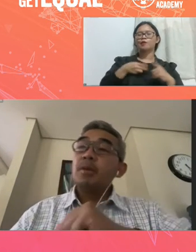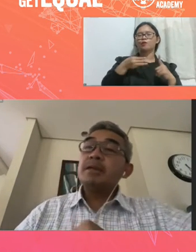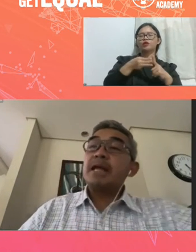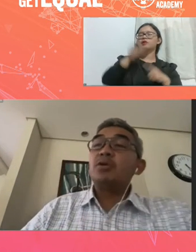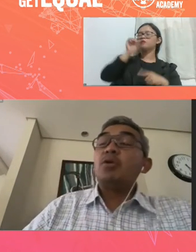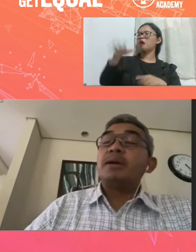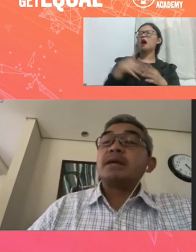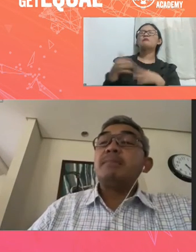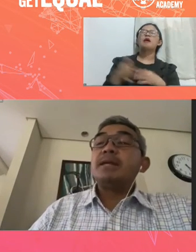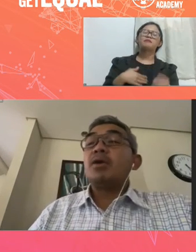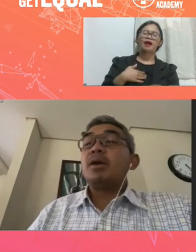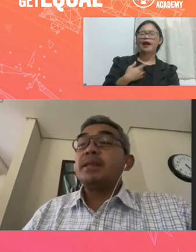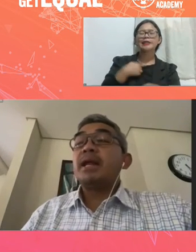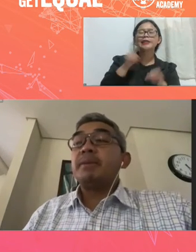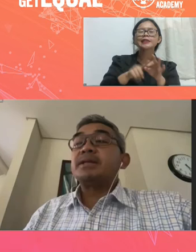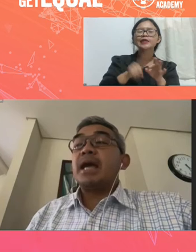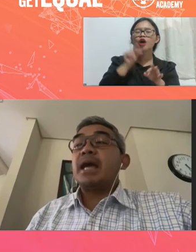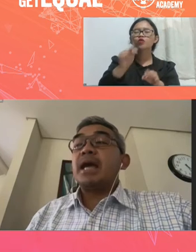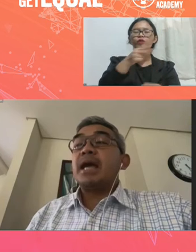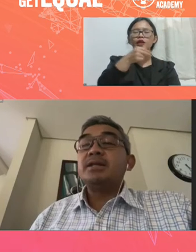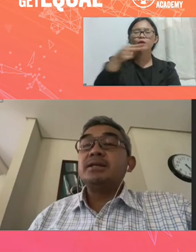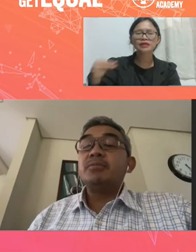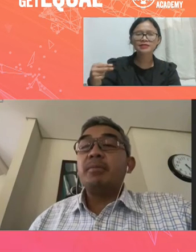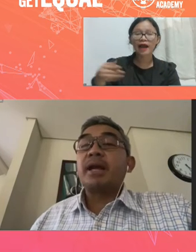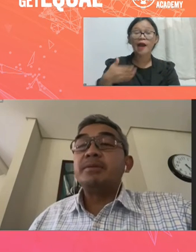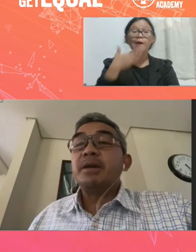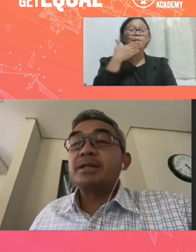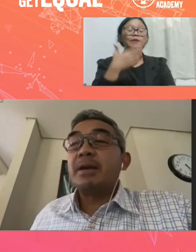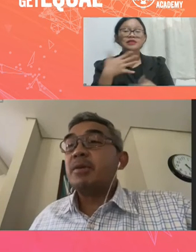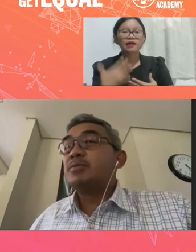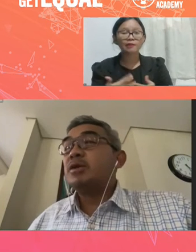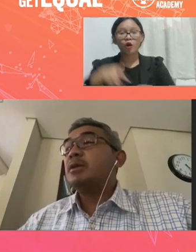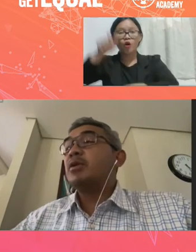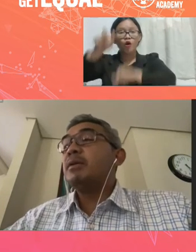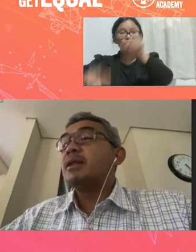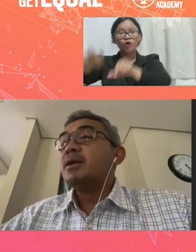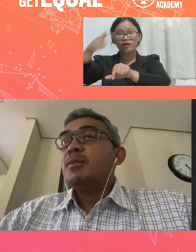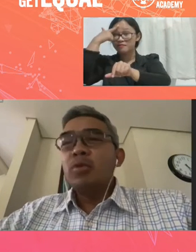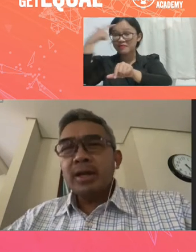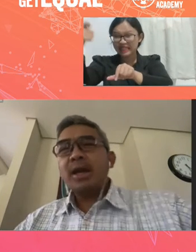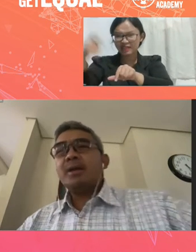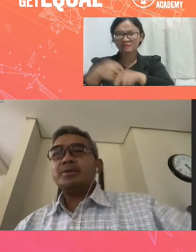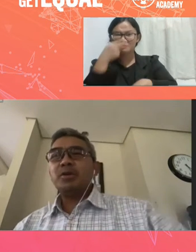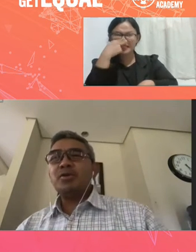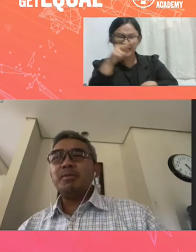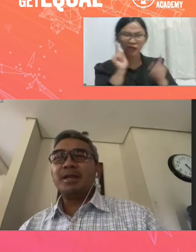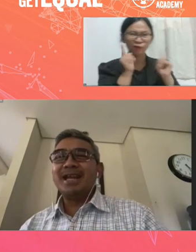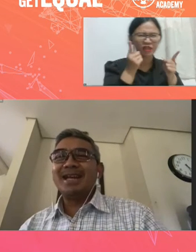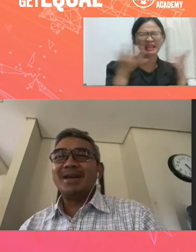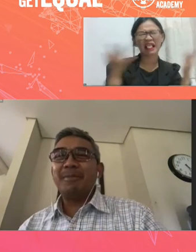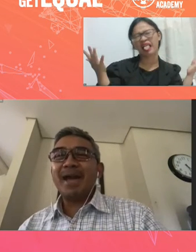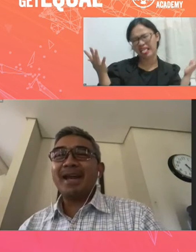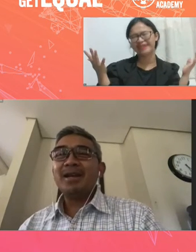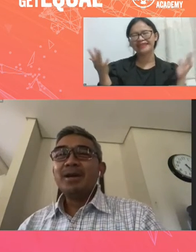Enggak, problemnya satu loh Mas, enggak banyak orang pinter yang percaya sama politisi, bahwa mereka bisa percaya sama Mas Budiman tuh hebat. Mungkin karena Mas Budiman udah berhenti